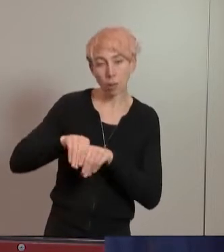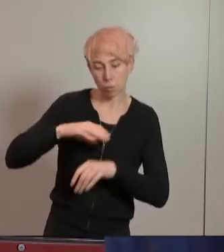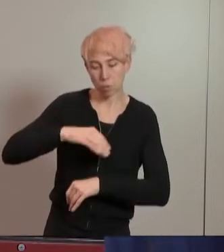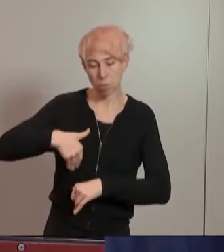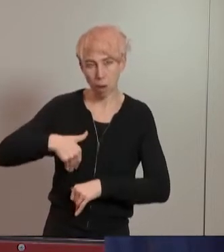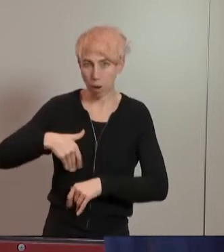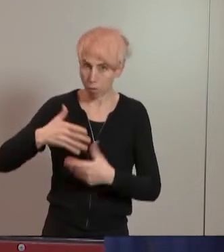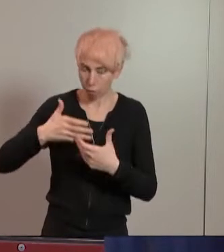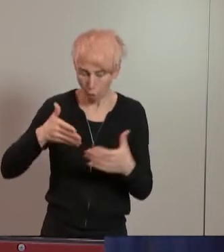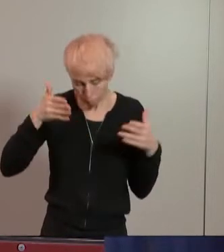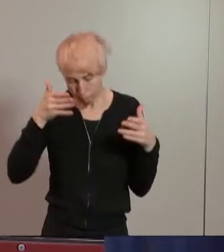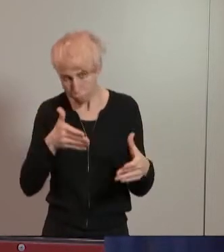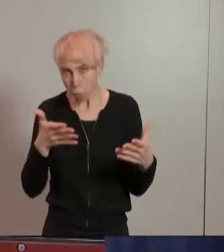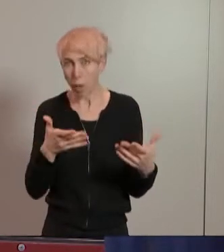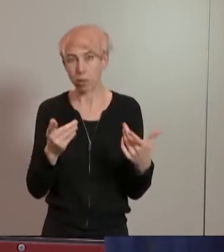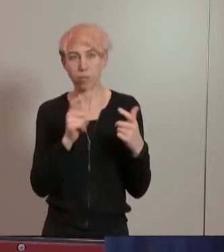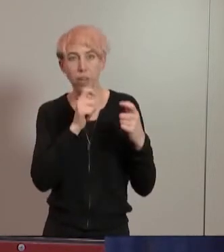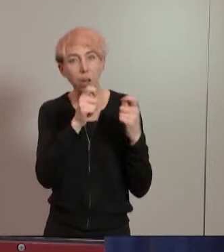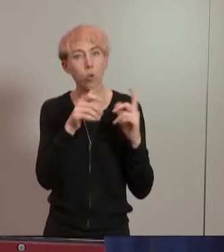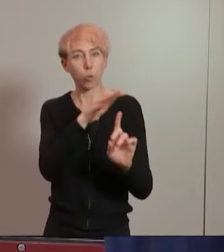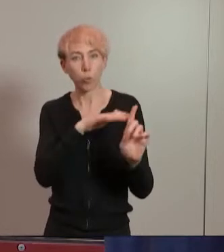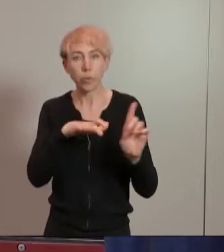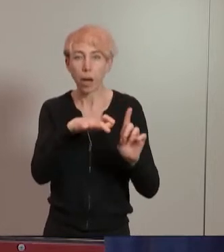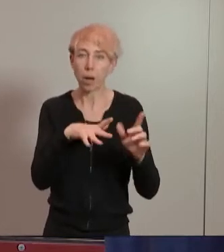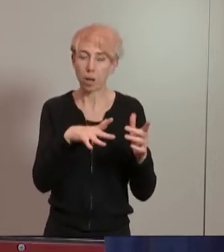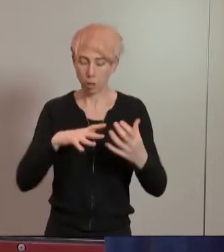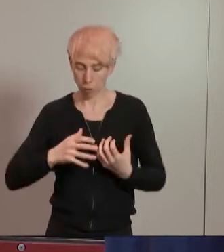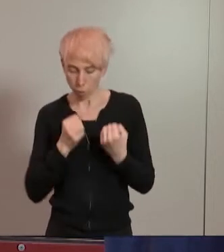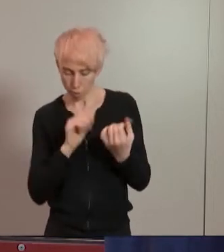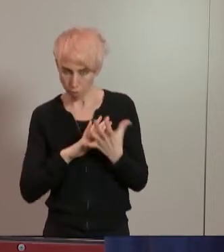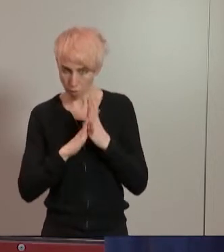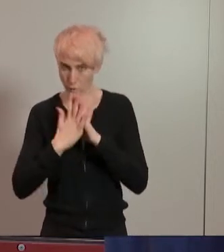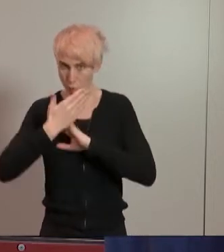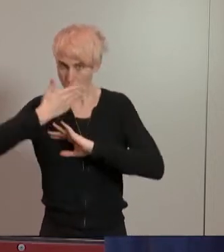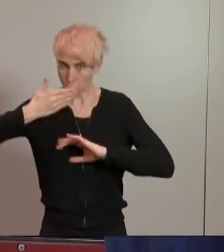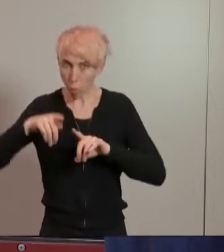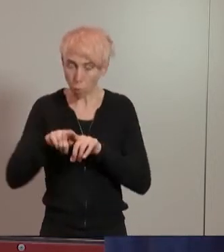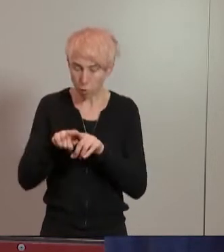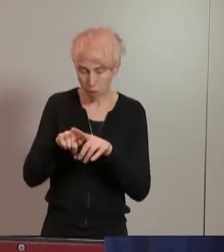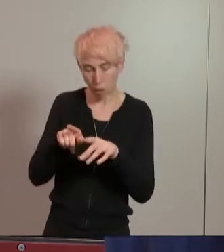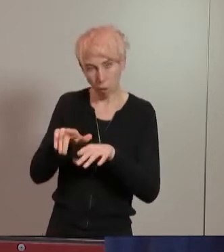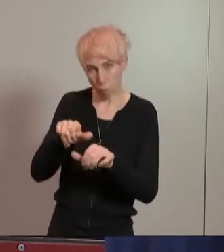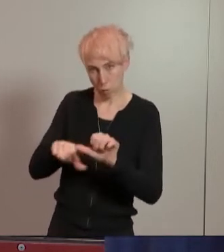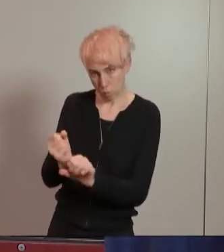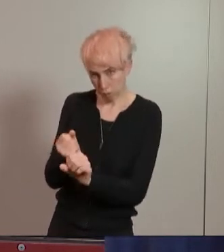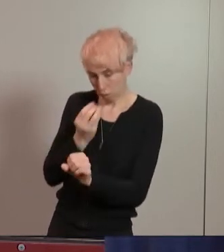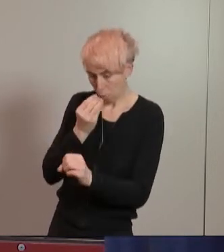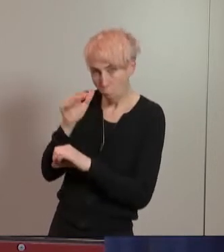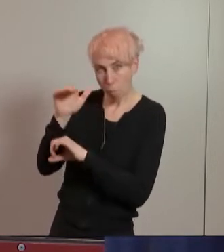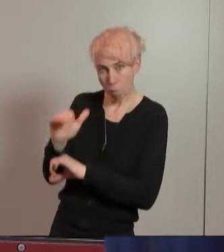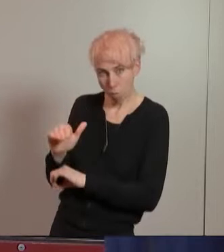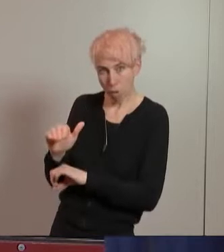place importante au dialogue social, à l'évolution des compétences et aux conditions de travail et au maintien de l'emploi des agents de